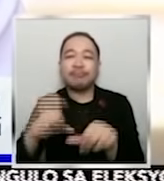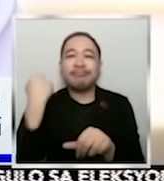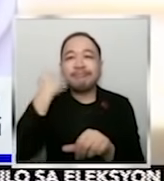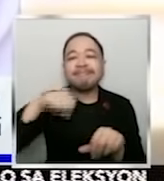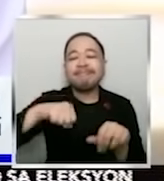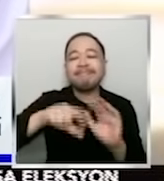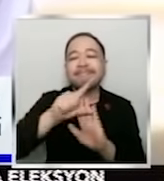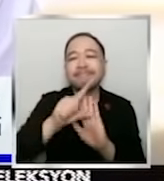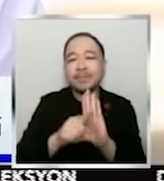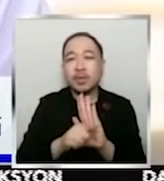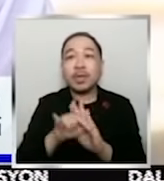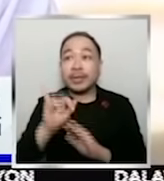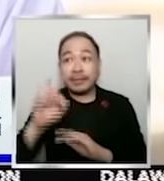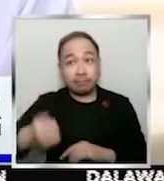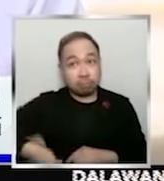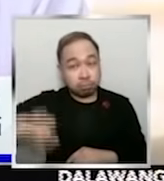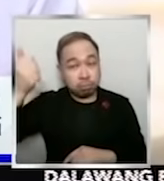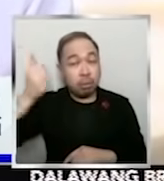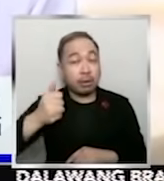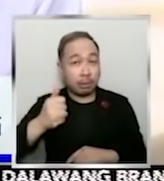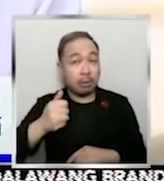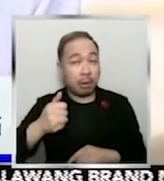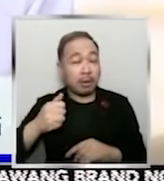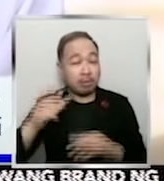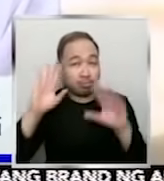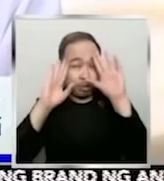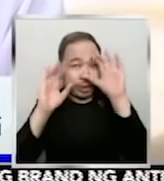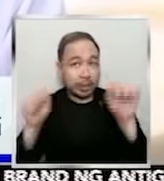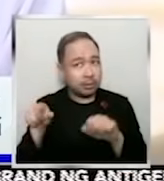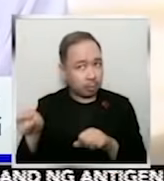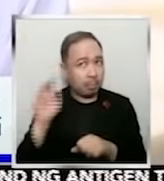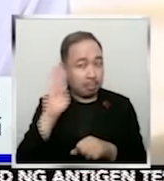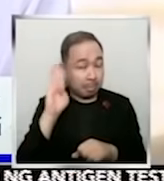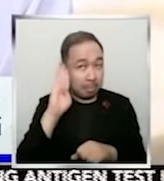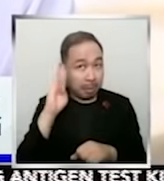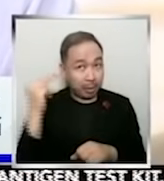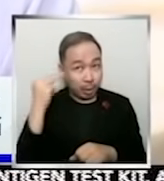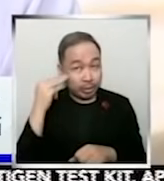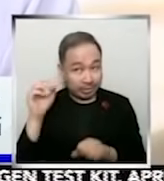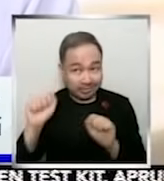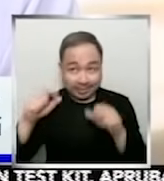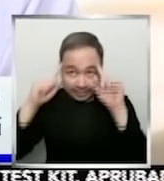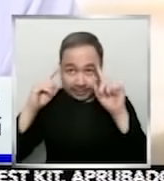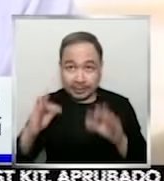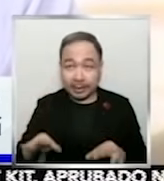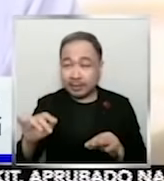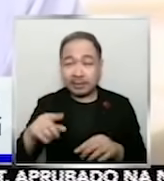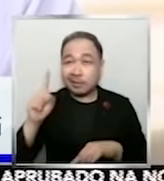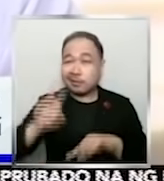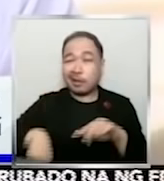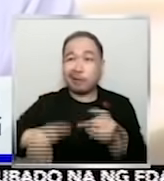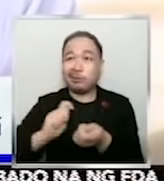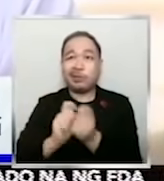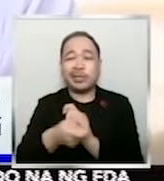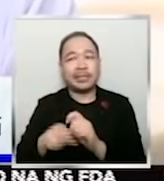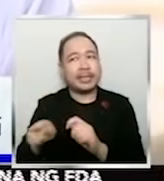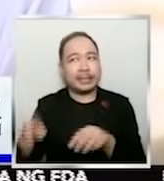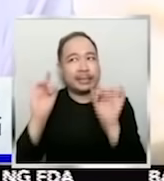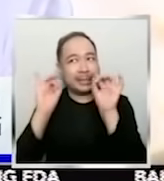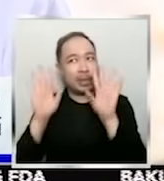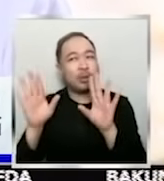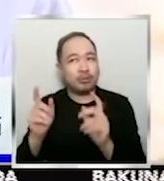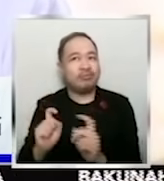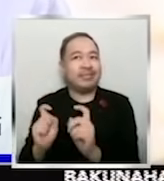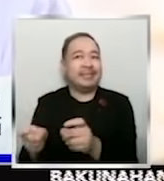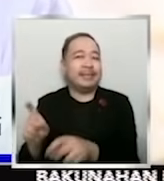ba ang magsasabi kung sino ang hindi na marirehabilitate? Delikado daw na magkaroon ng ganung kapangyarihan ng isang tao. Hinihinga namin